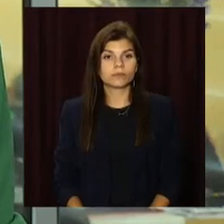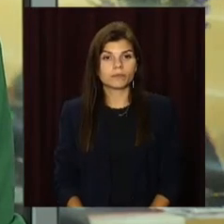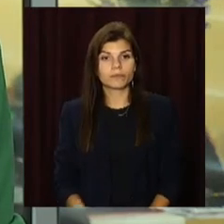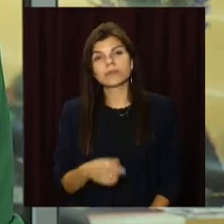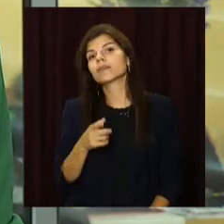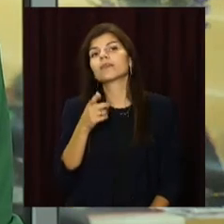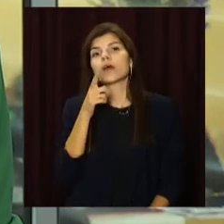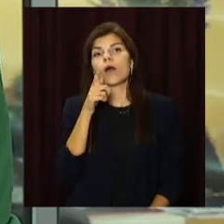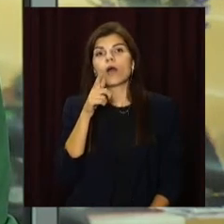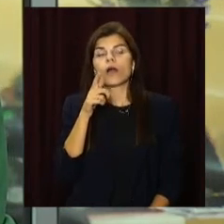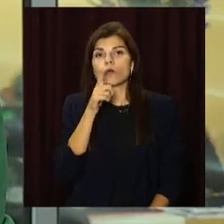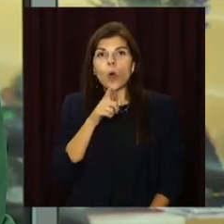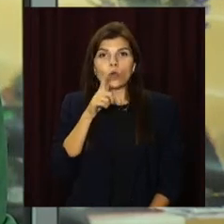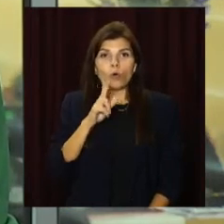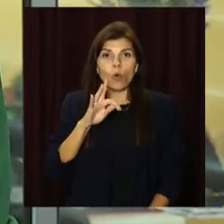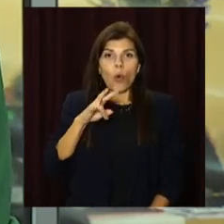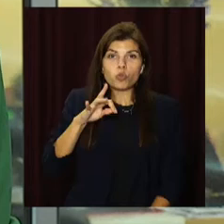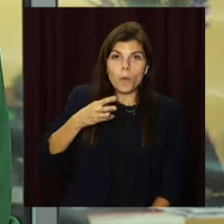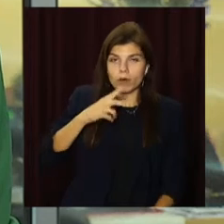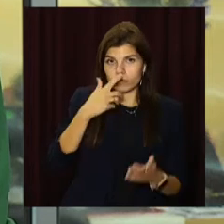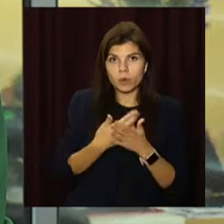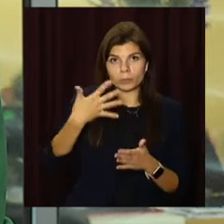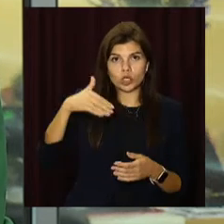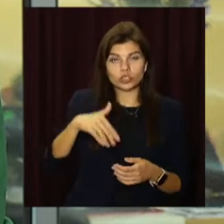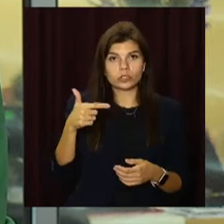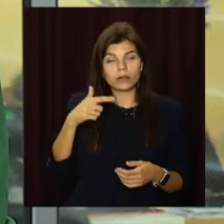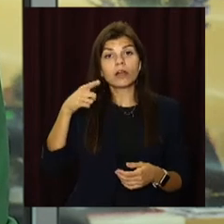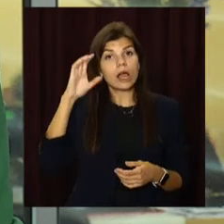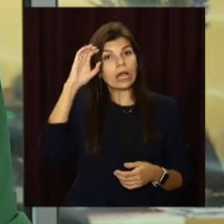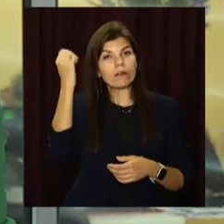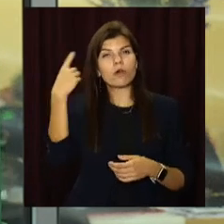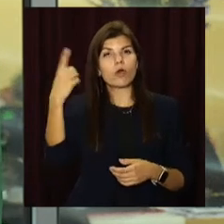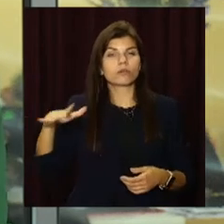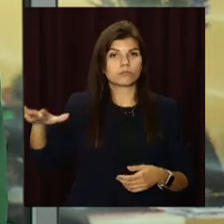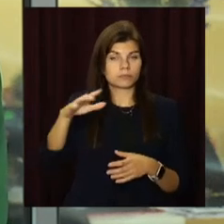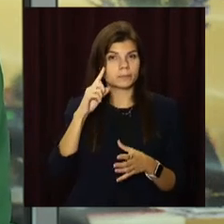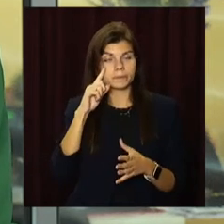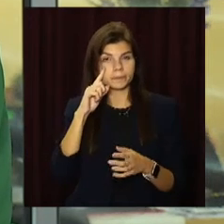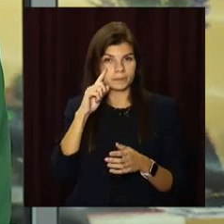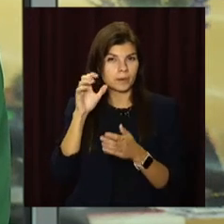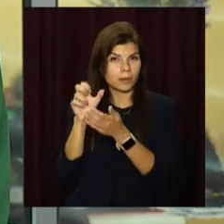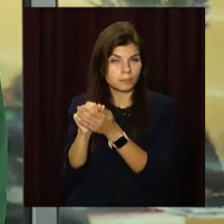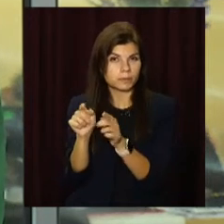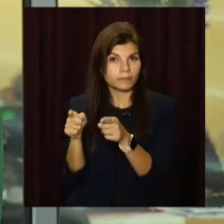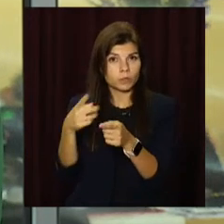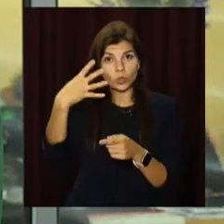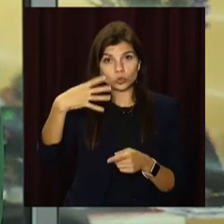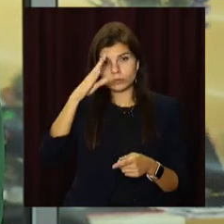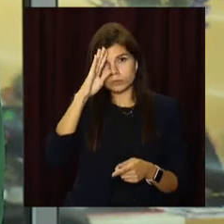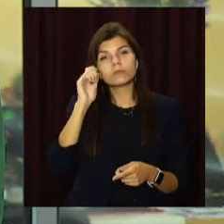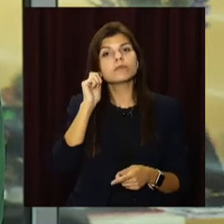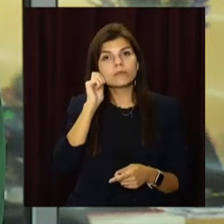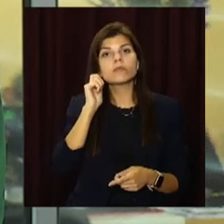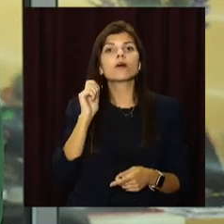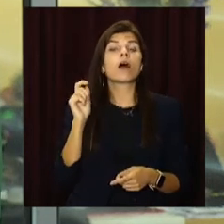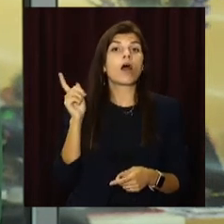Коноплі на понад 55 тисяч гривень знайшли поліцейські в Криворізькому районі. Як з'ясували правоохоронці, 40-річний чоловік